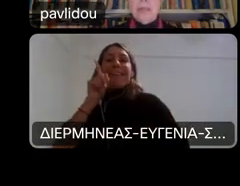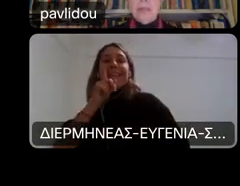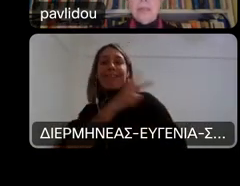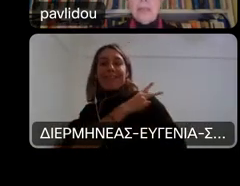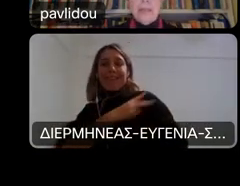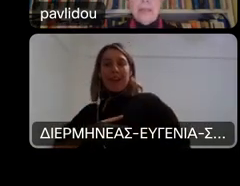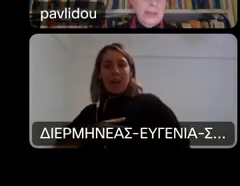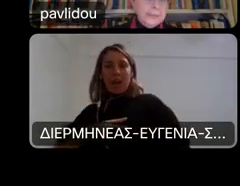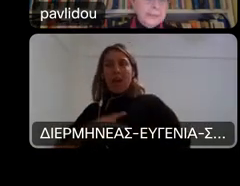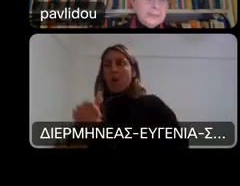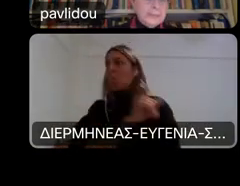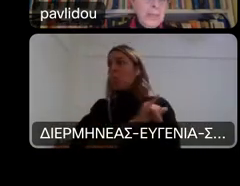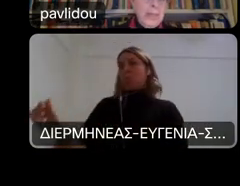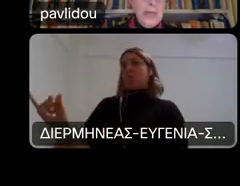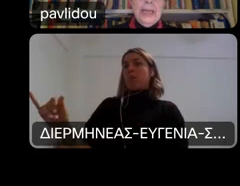κυρία καθηγήτρια.